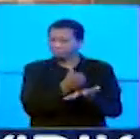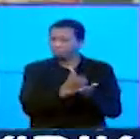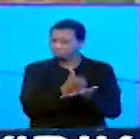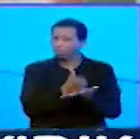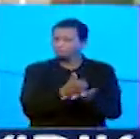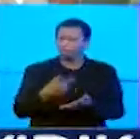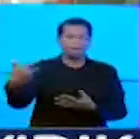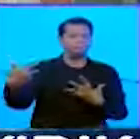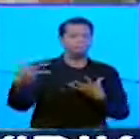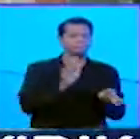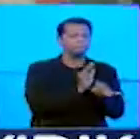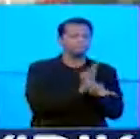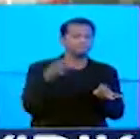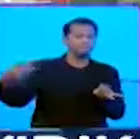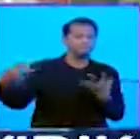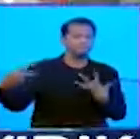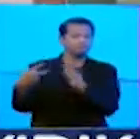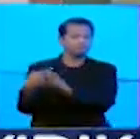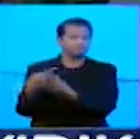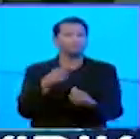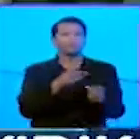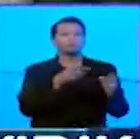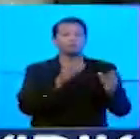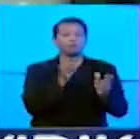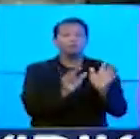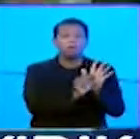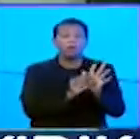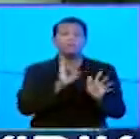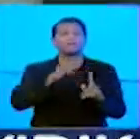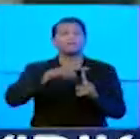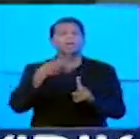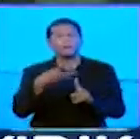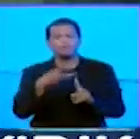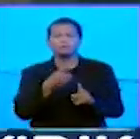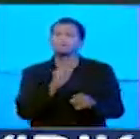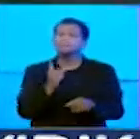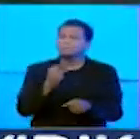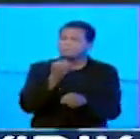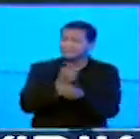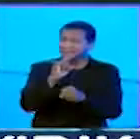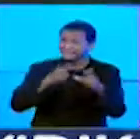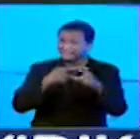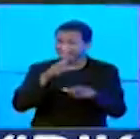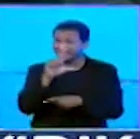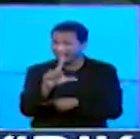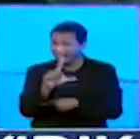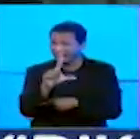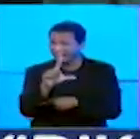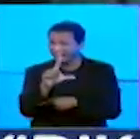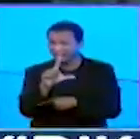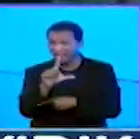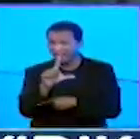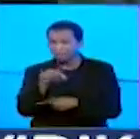uu ite kalau membahas Kenapa Giselle Anastasia ini menjadi tersangka khususnya